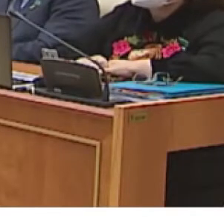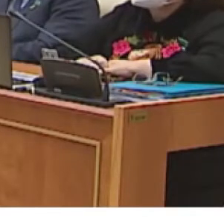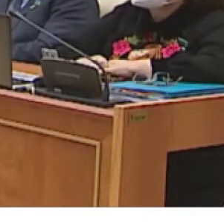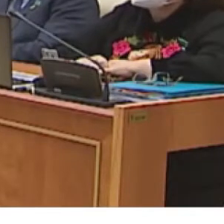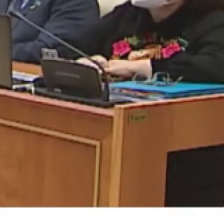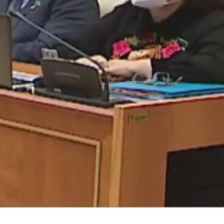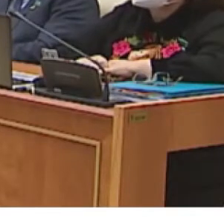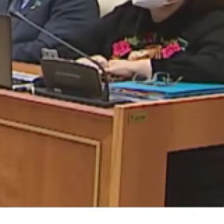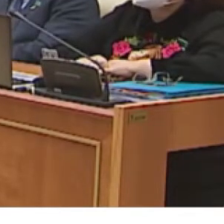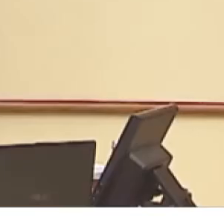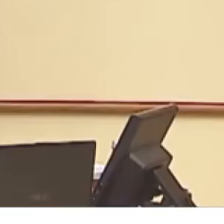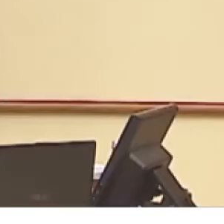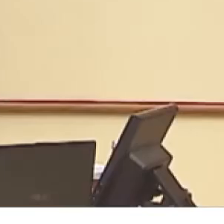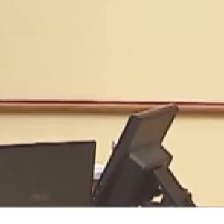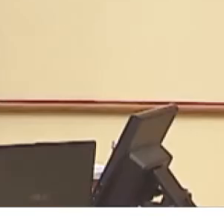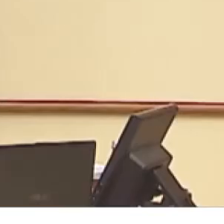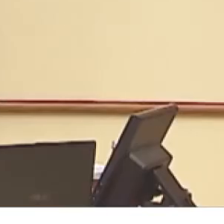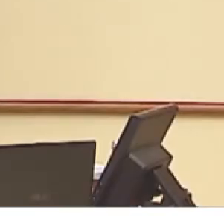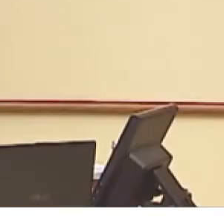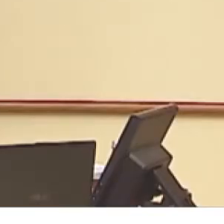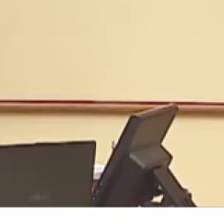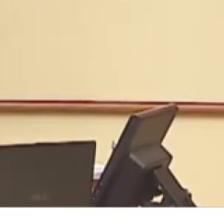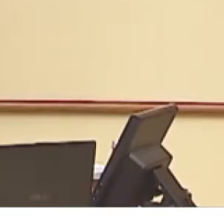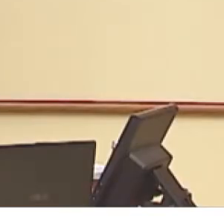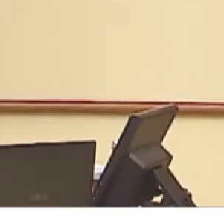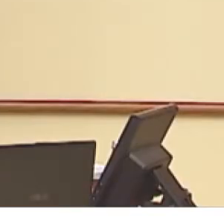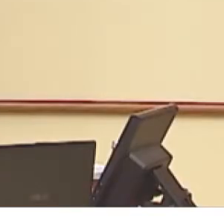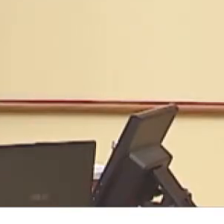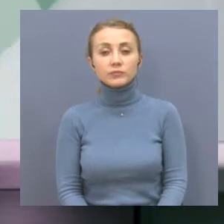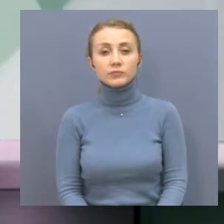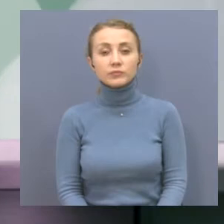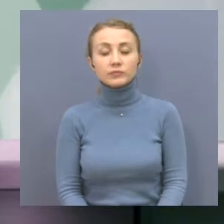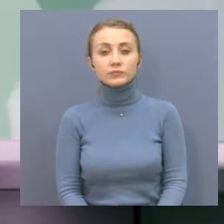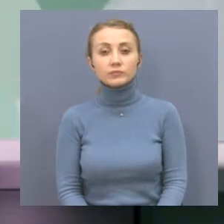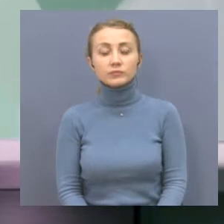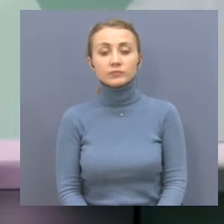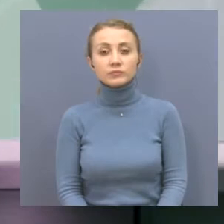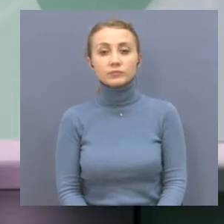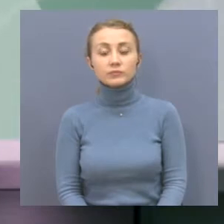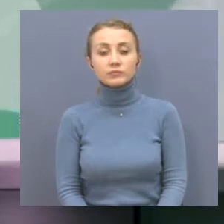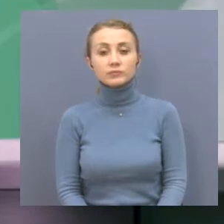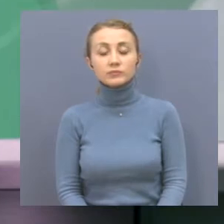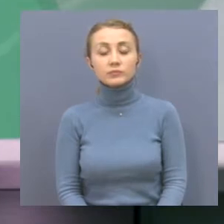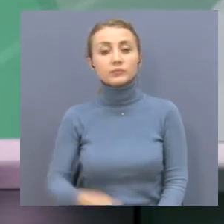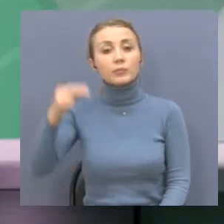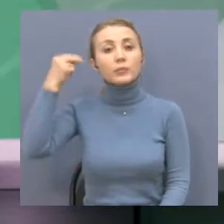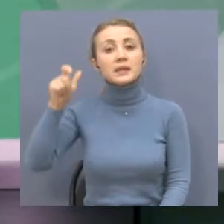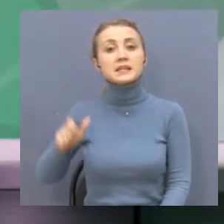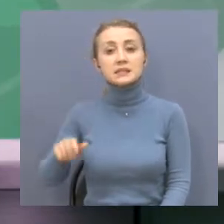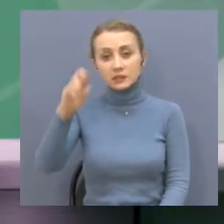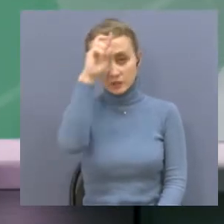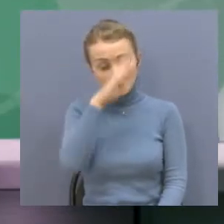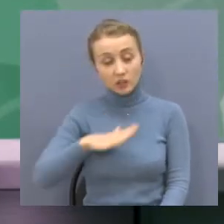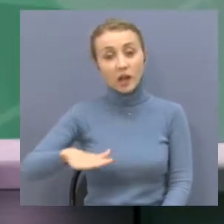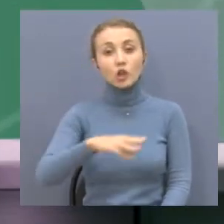Коронавируспен күреске 238,7 миллиард теңге бағытталады. Ел президент Касым Жомарт Токаев парламент